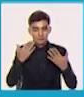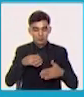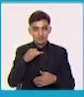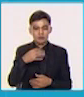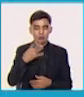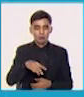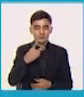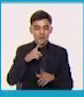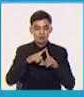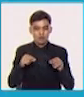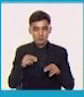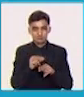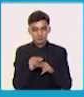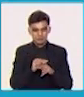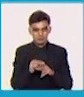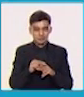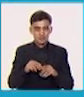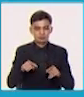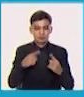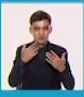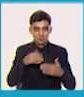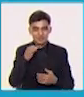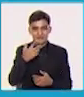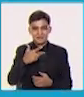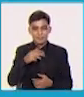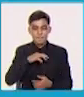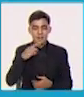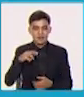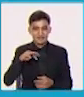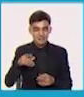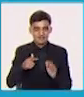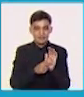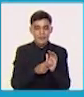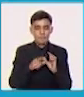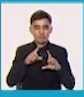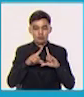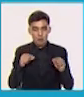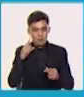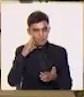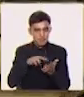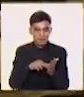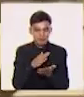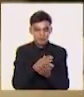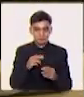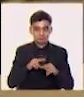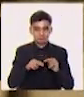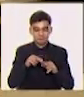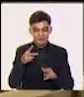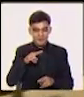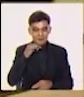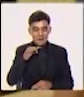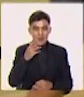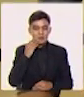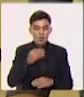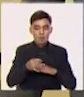42 мектеп күрделі жөндеуден өткізілді. Сондай-ақ 30 миллиард теңгеге 7 мектеп салыну жоспарланып отыр. Бұдан бөлек Алматы